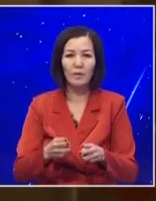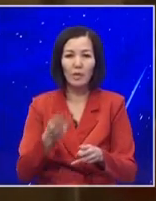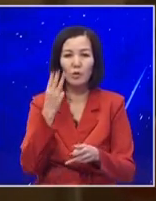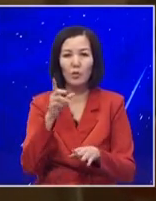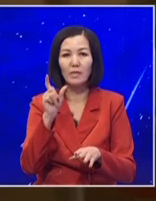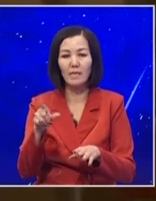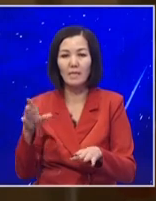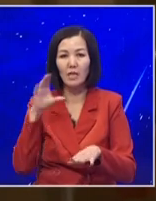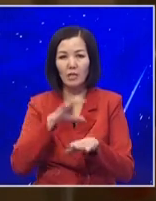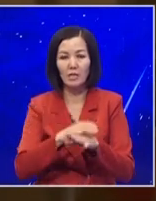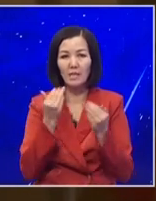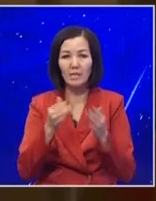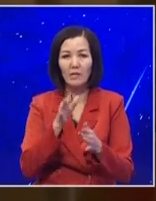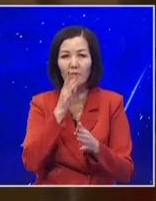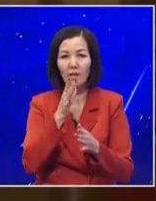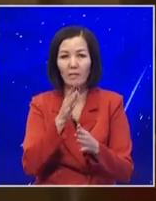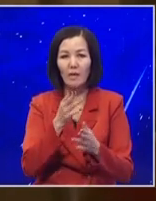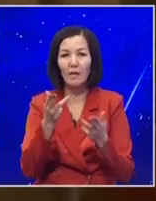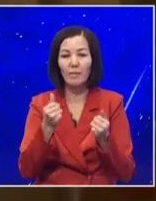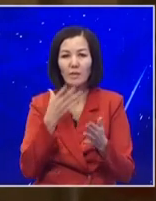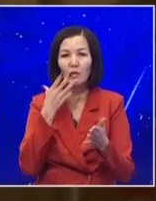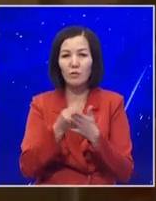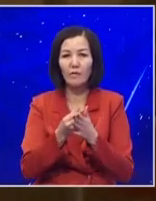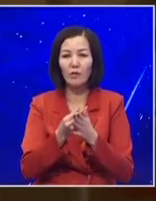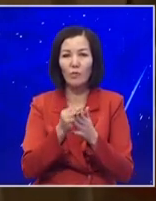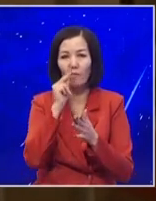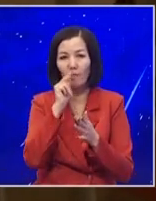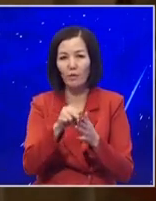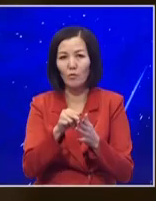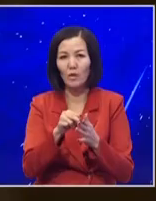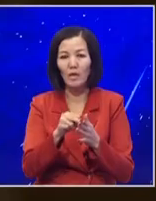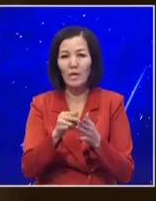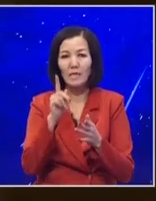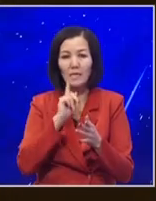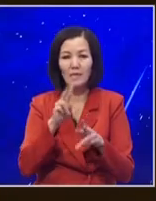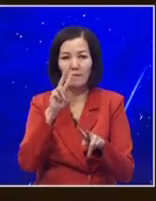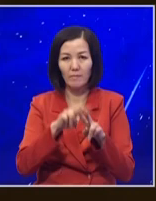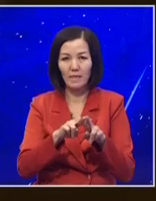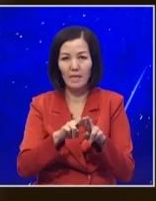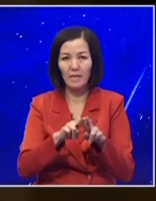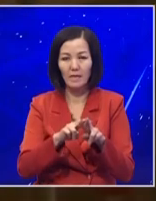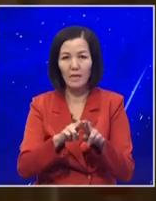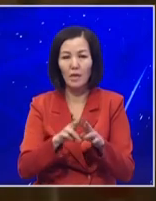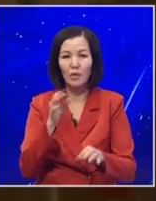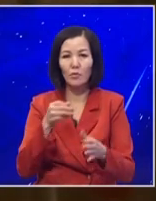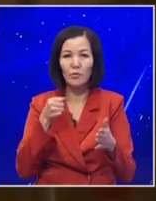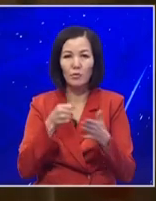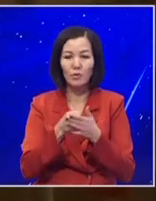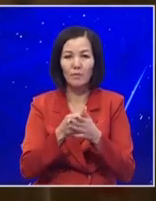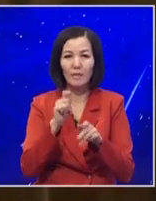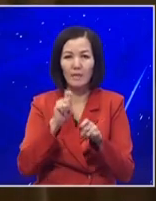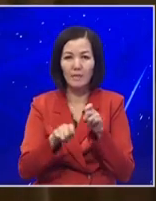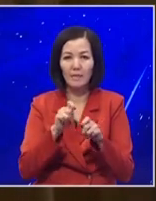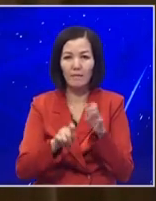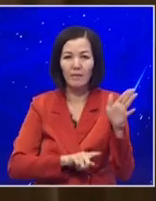преступлений. Трое задержанных в настоящий момент признают свою вину и находятся в следственном изоляторе. Досудебное